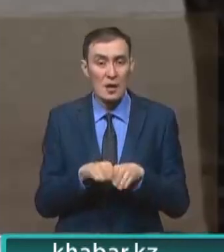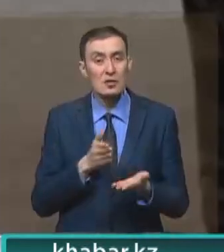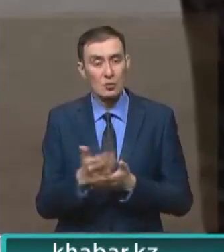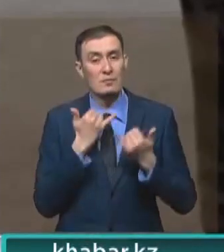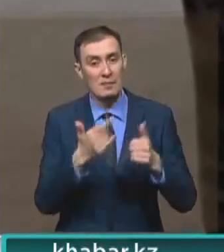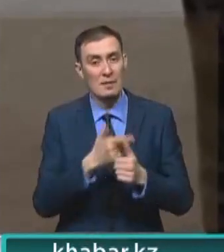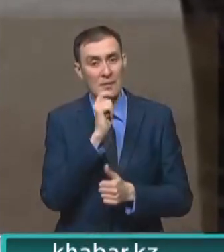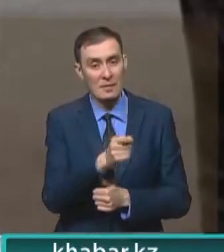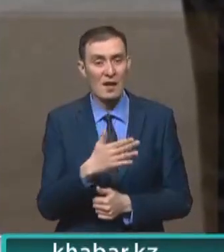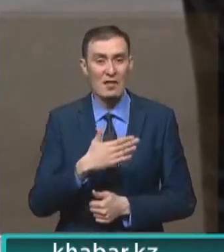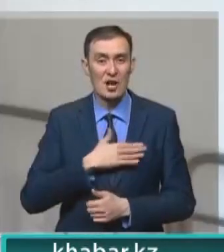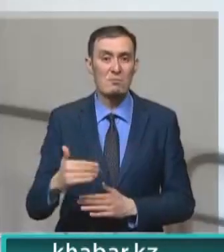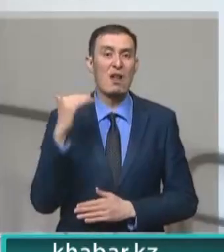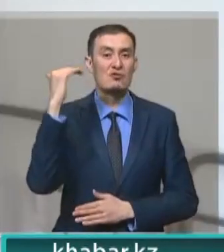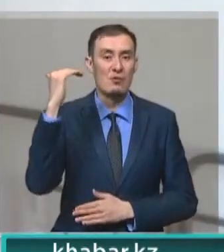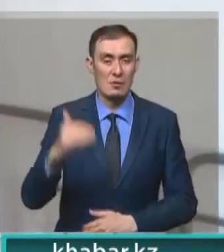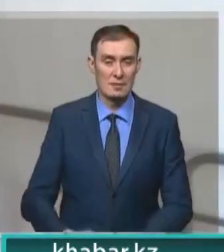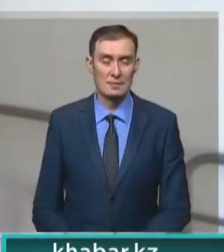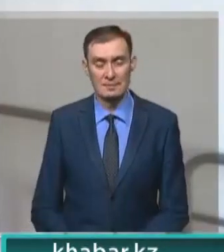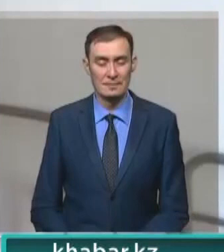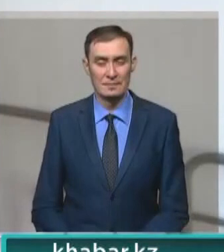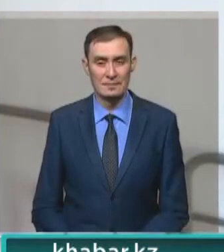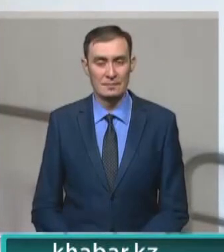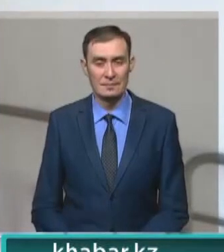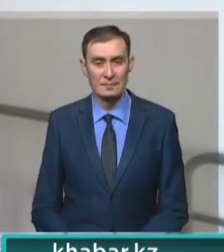уважительно называют Азата «наш большой».